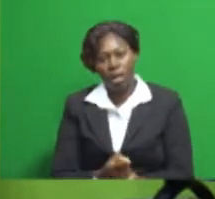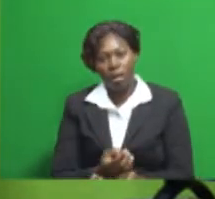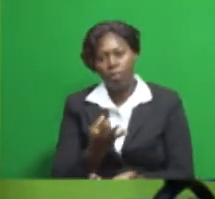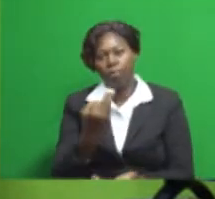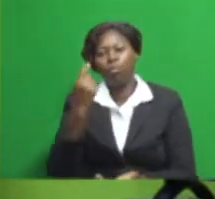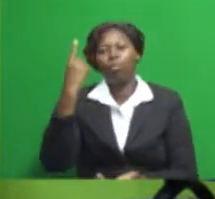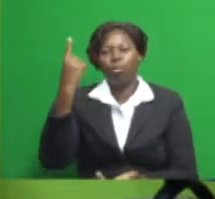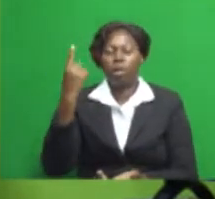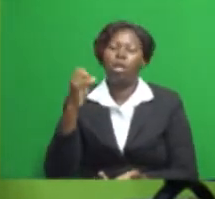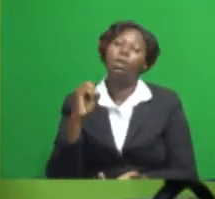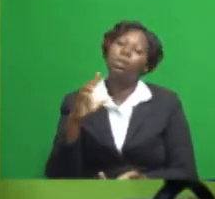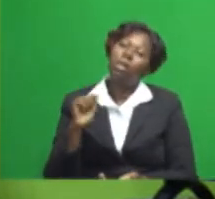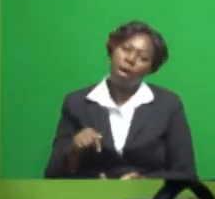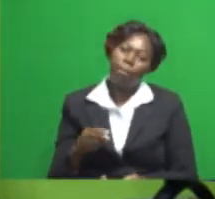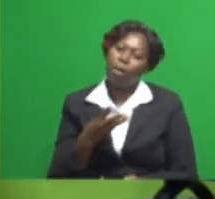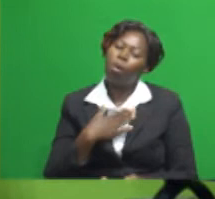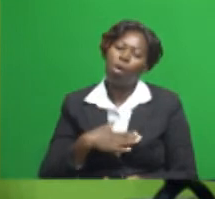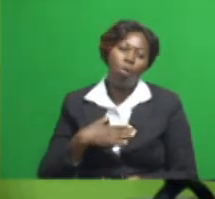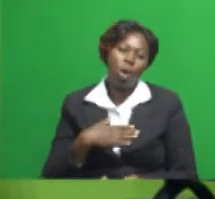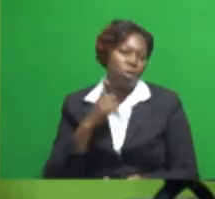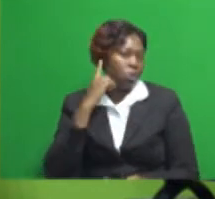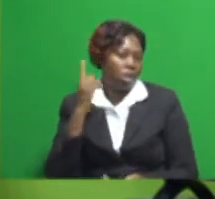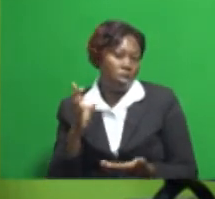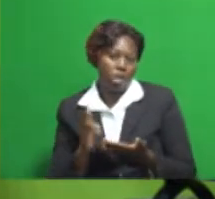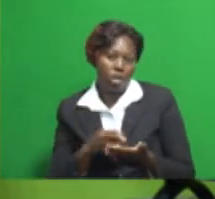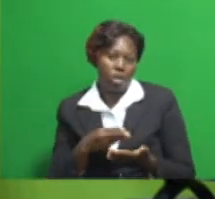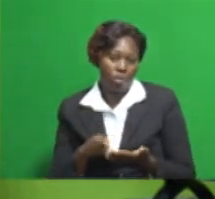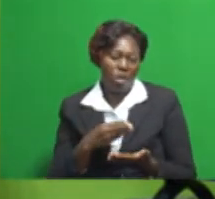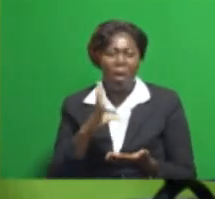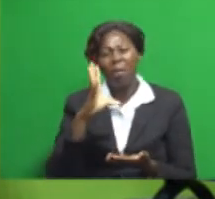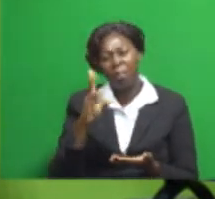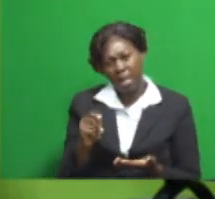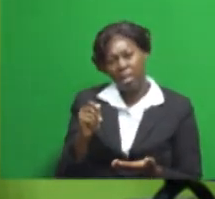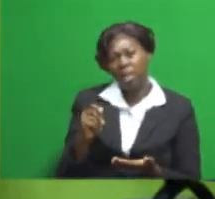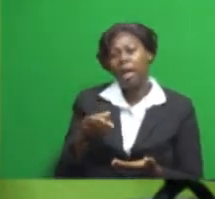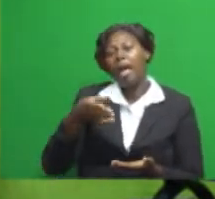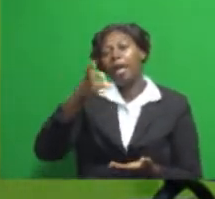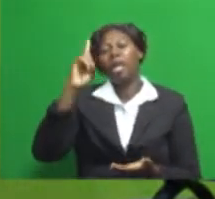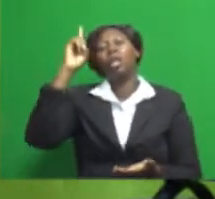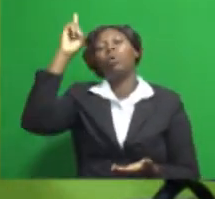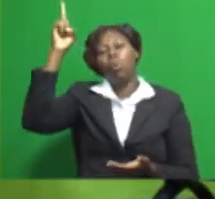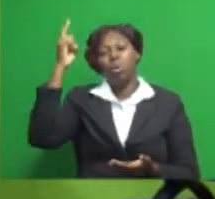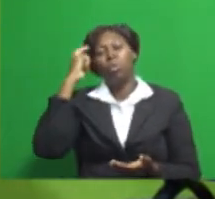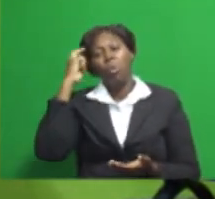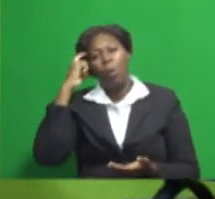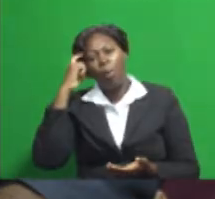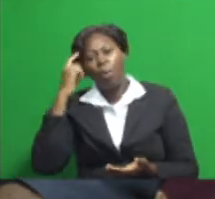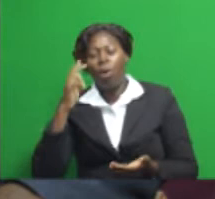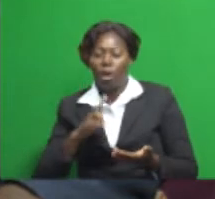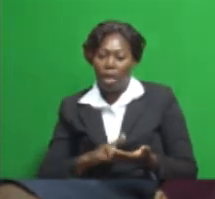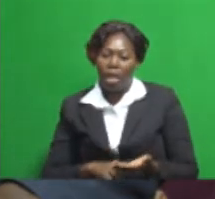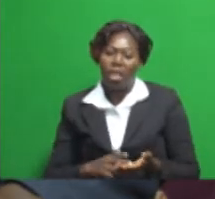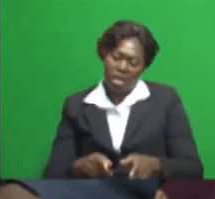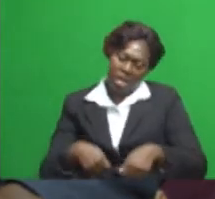kufamba tinoda kuti vateereri vanzwe kambo. Mwari uyu achiri kugonera nyaya dzevana. Panhasi nambereko. Panhasi nambereko.